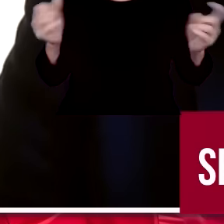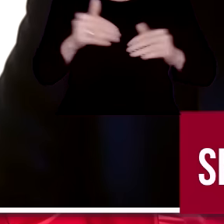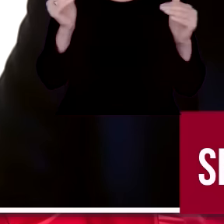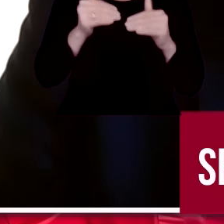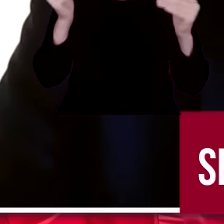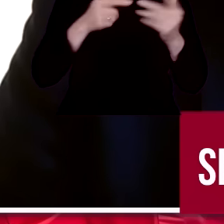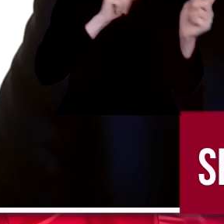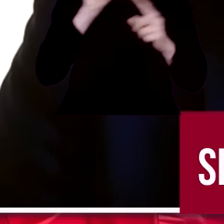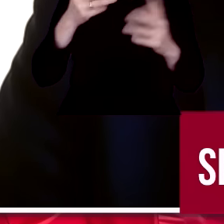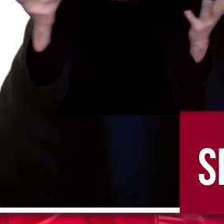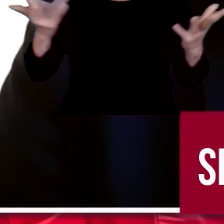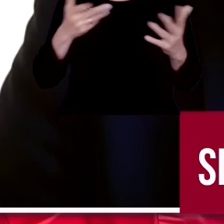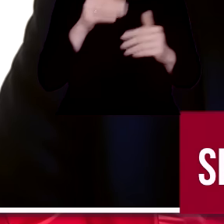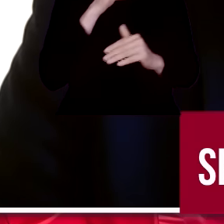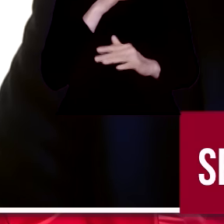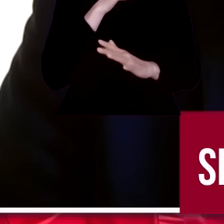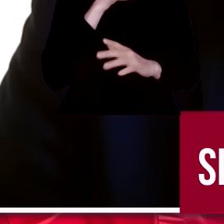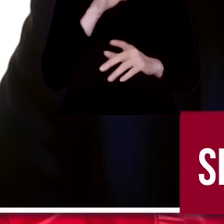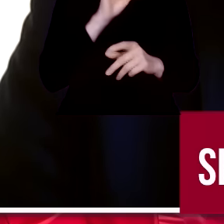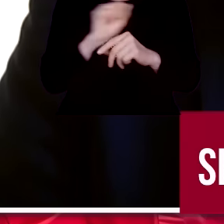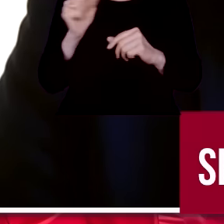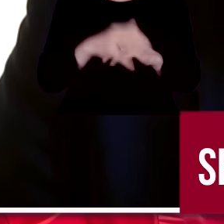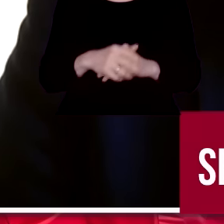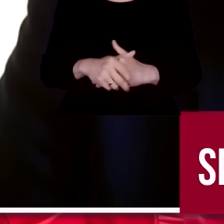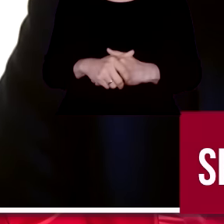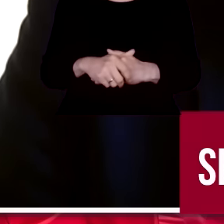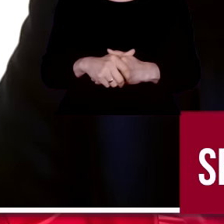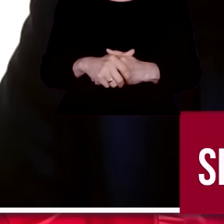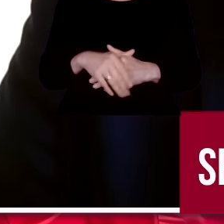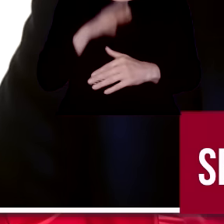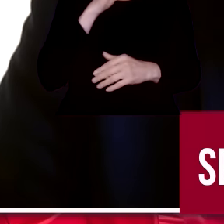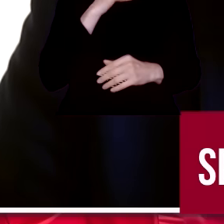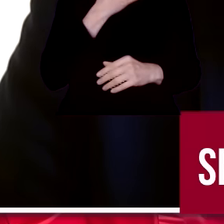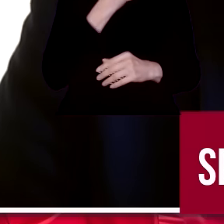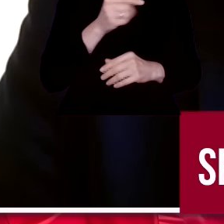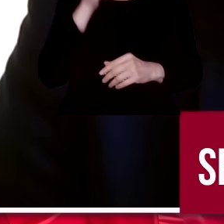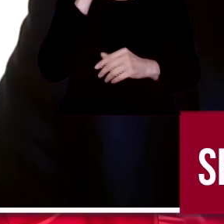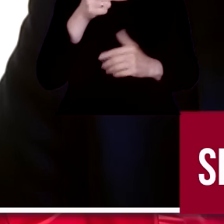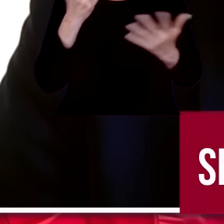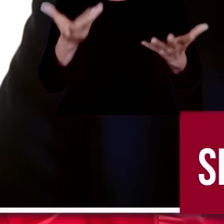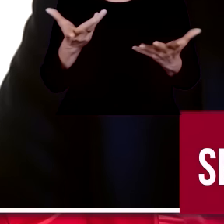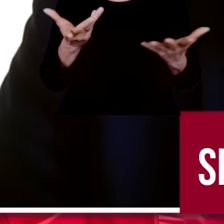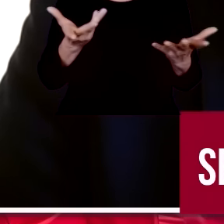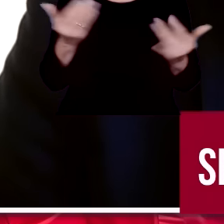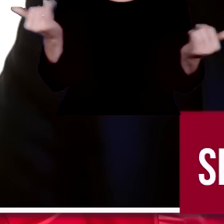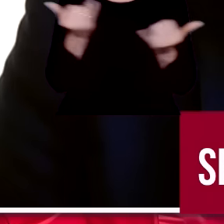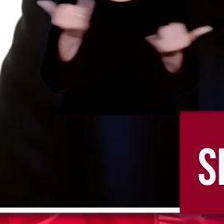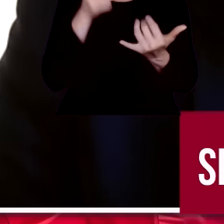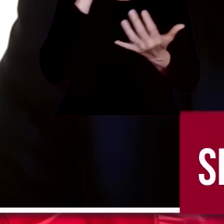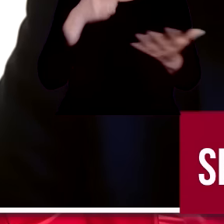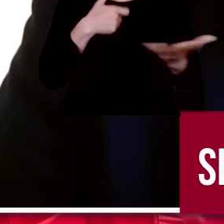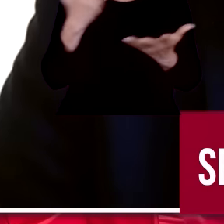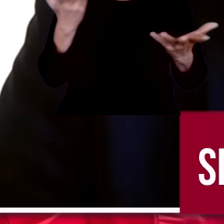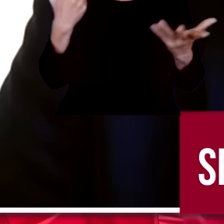i to jest moim zdaniem Najbardziej prawdopodobny wątek że to są jakieś porachunki Mafijne a jakie to są mafie to możemy se tylko